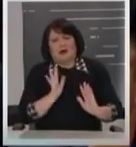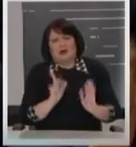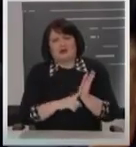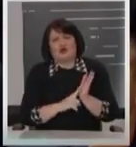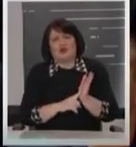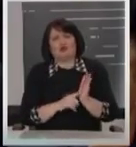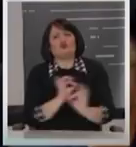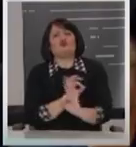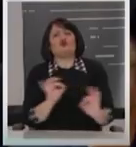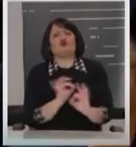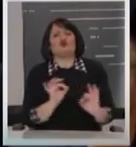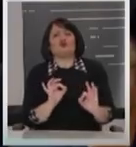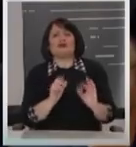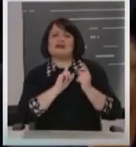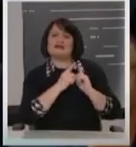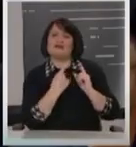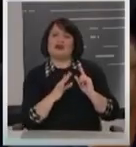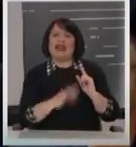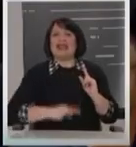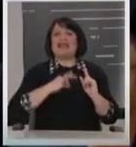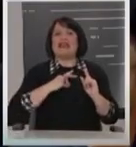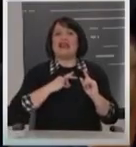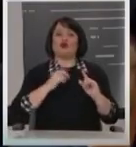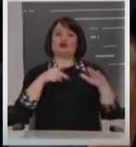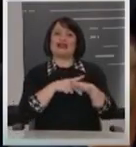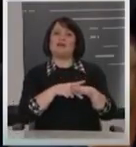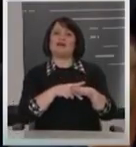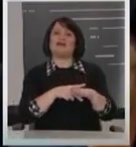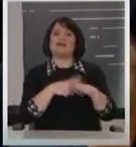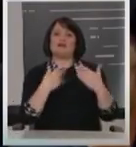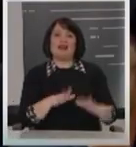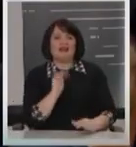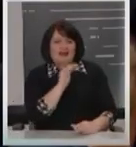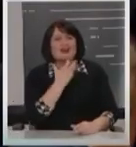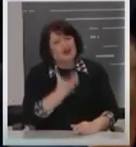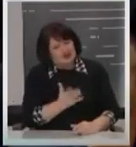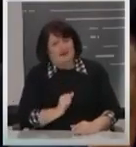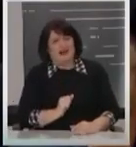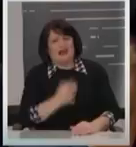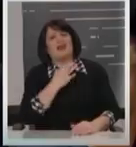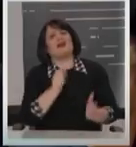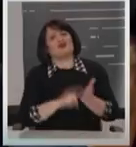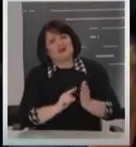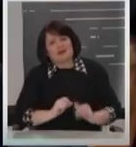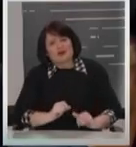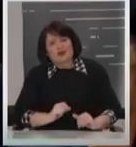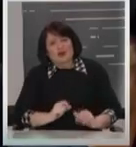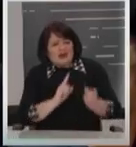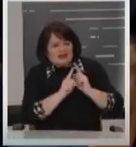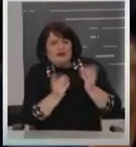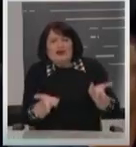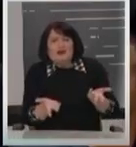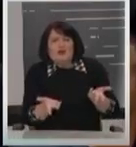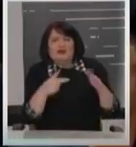ότι έχετε κάνει συμφωνία κυρίων με τις τράπεζες. Σοβαρός, δεν χρειάζεται νόμος. Και ποια συμφωνία έχετε κάνει